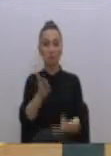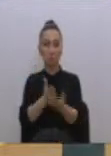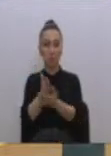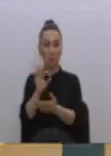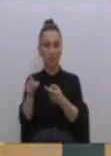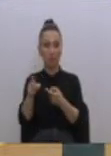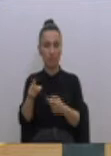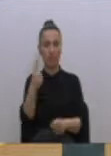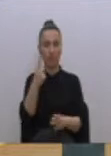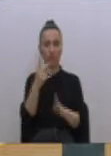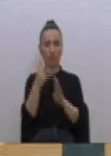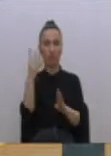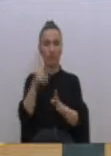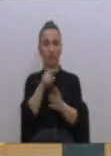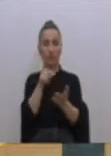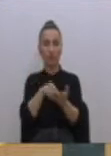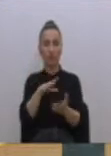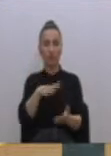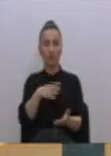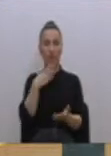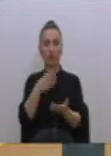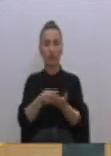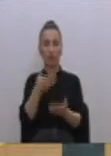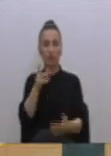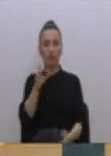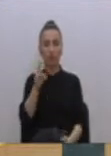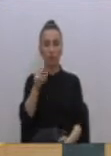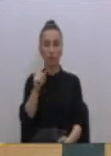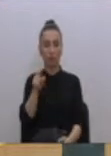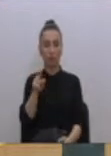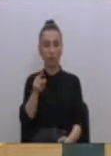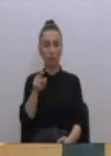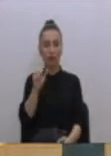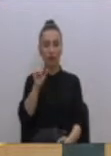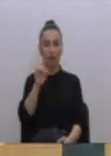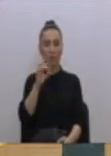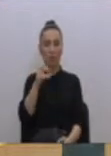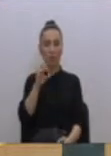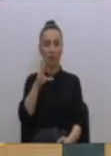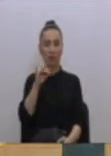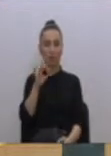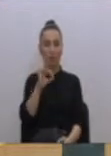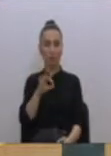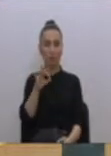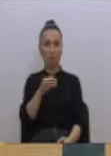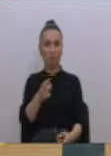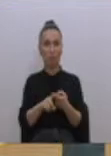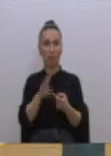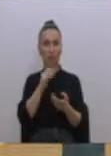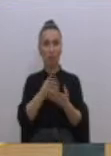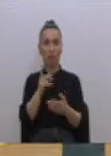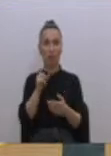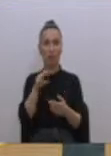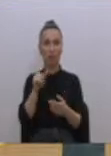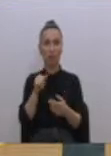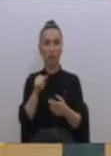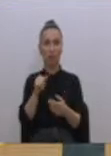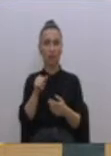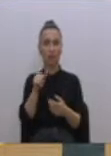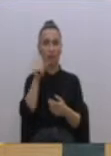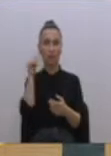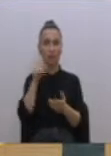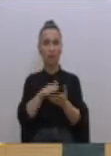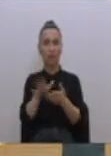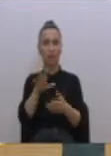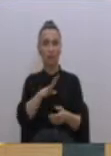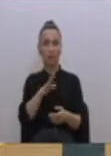შევეხო. პირველი კითხვა იყო კალბატონი ხათუნასი არბიტრაჟებთან მიმართებაში. Harutan Hadrajev și Casutas, da, uhađe, da,